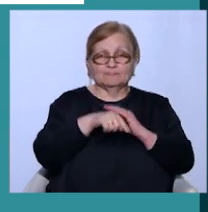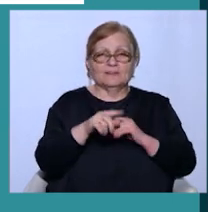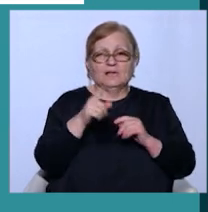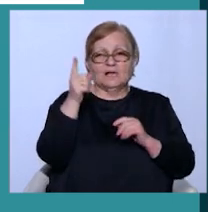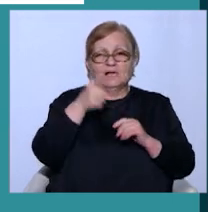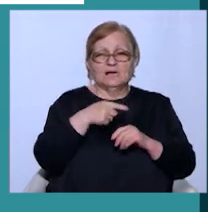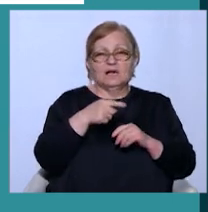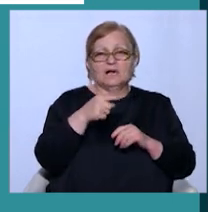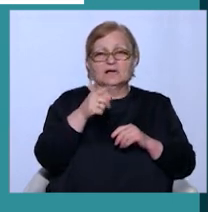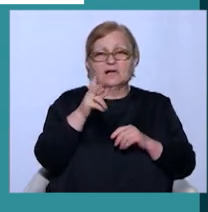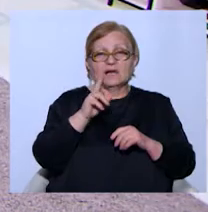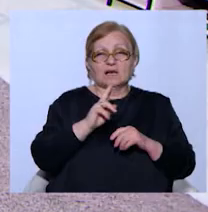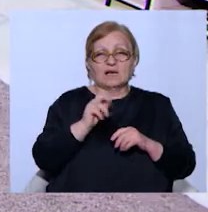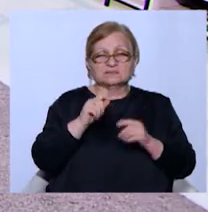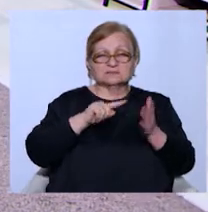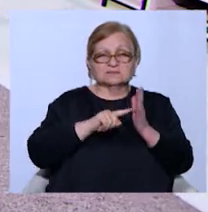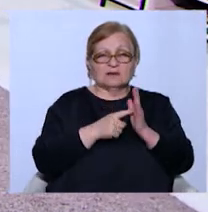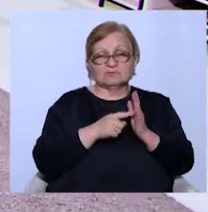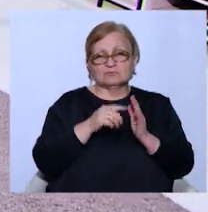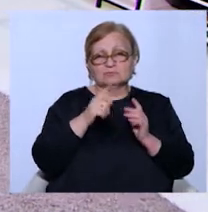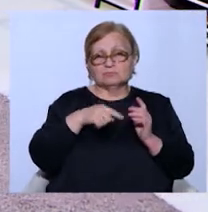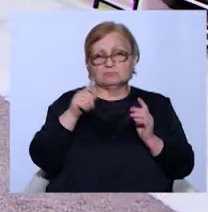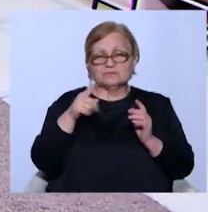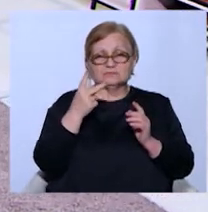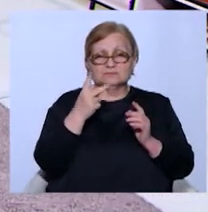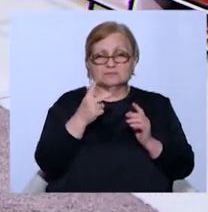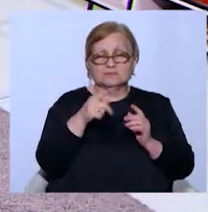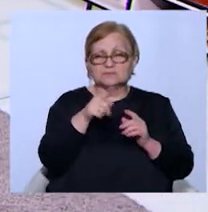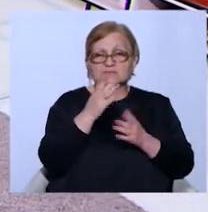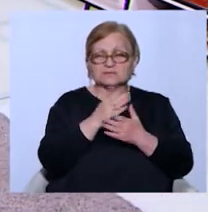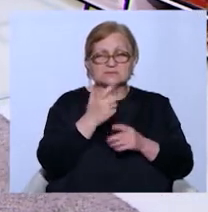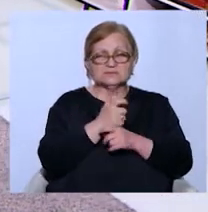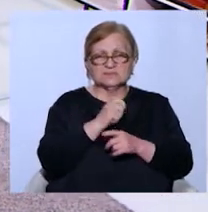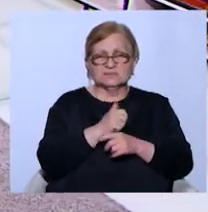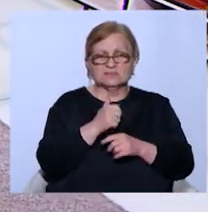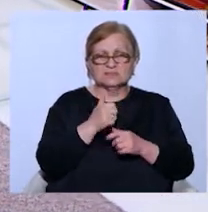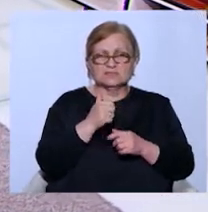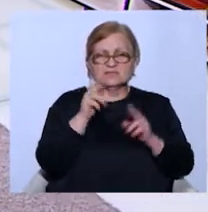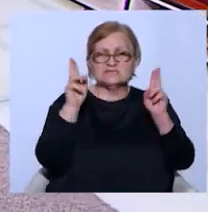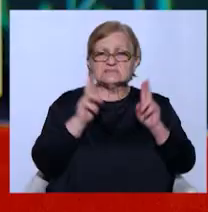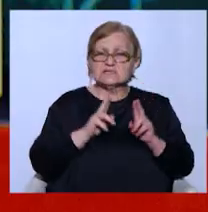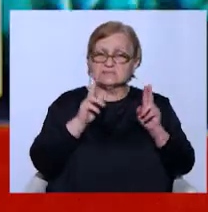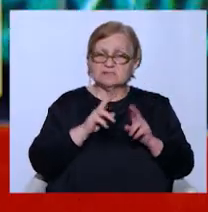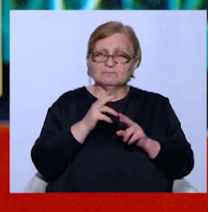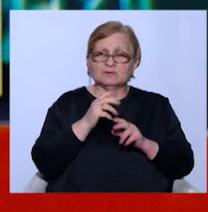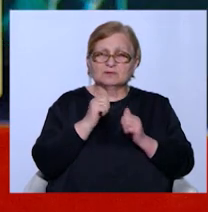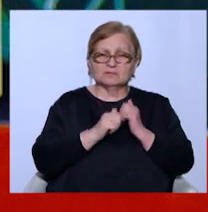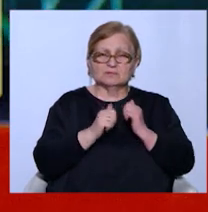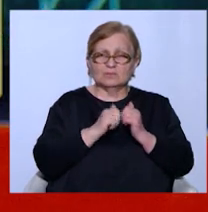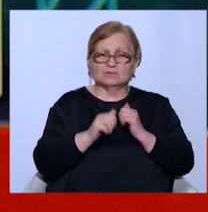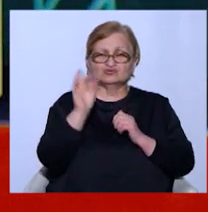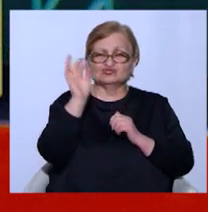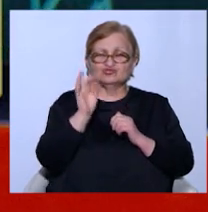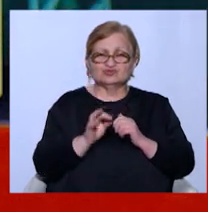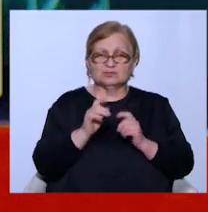არის კათეტი გამრავლებული ფესვი 2-ზე. ანუ ეს არის ძალიან კარგი ესეთი წესები, რომელსაც ხშირად